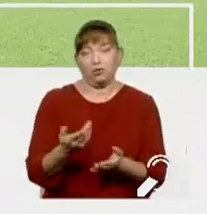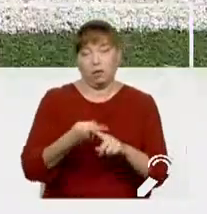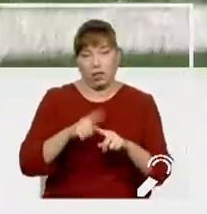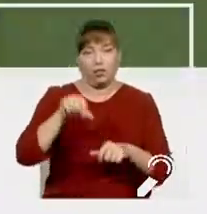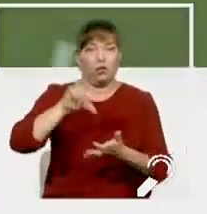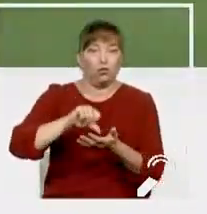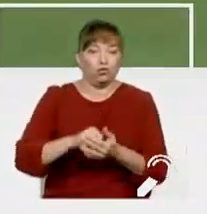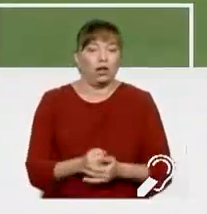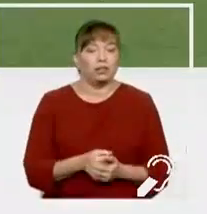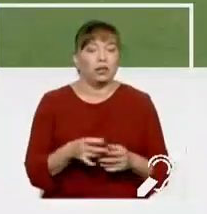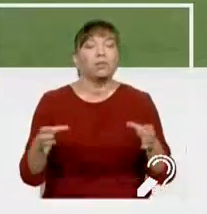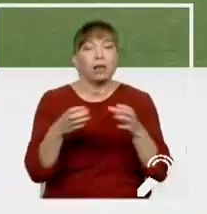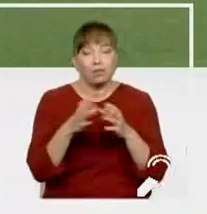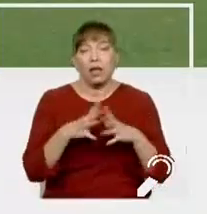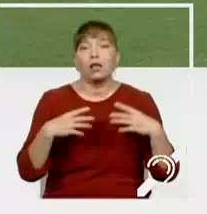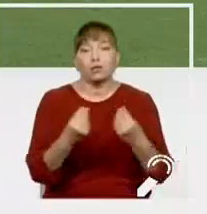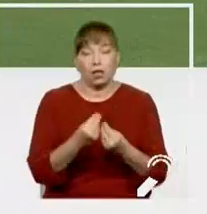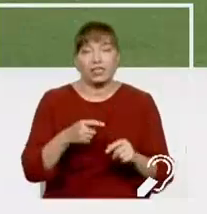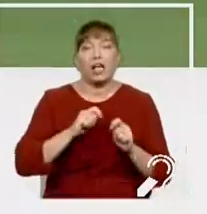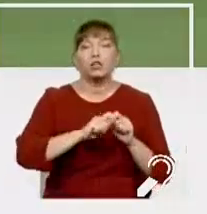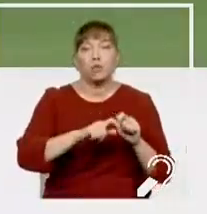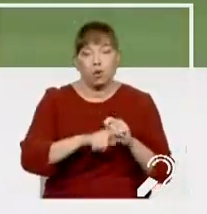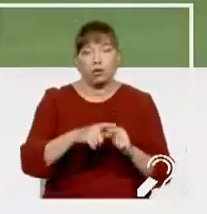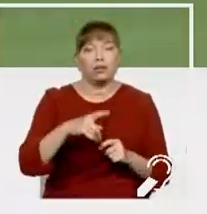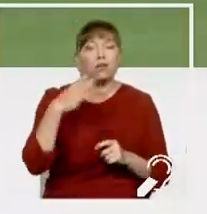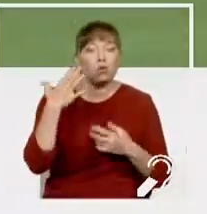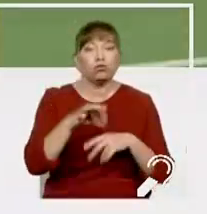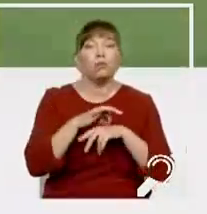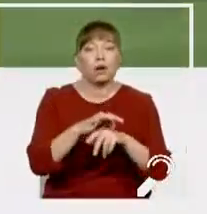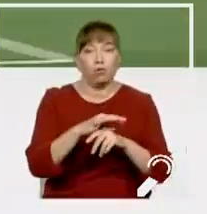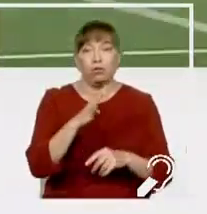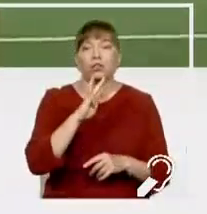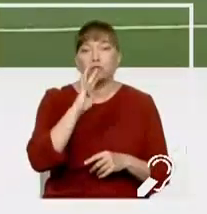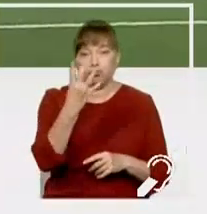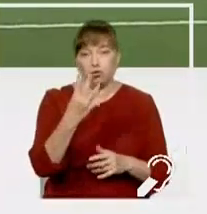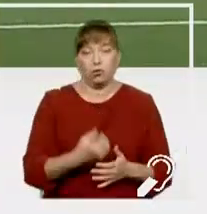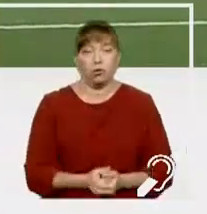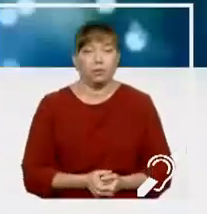la turneu. Cupa Asociației Investitorilor din România a ajuns la cea de-a 4-a ediție.